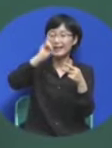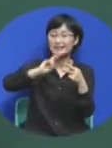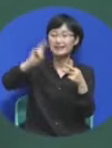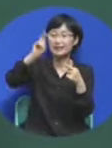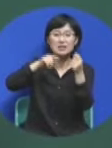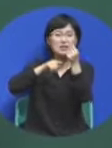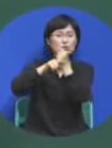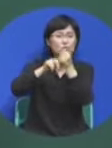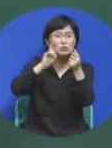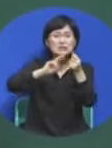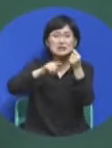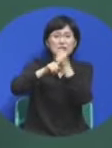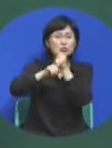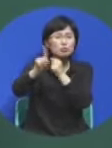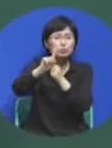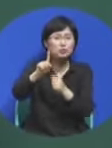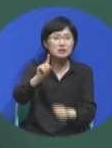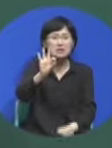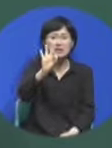그럼 이유가 있는가?